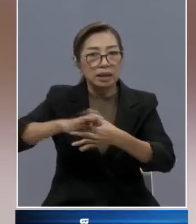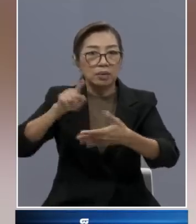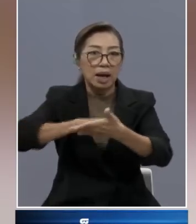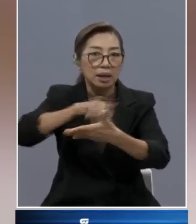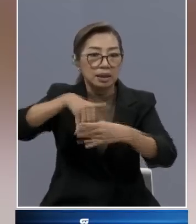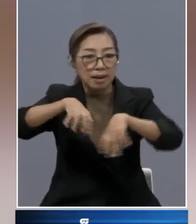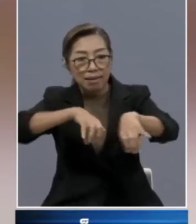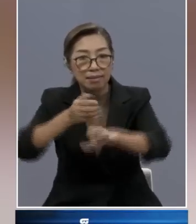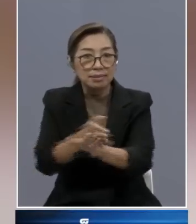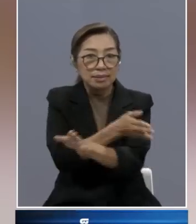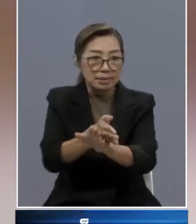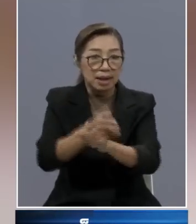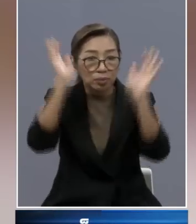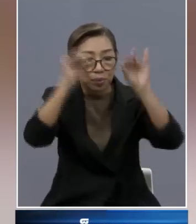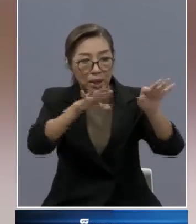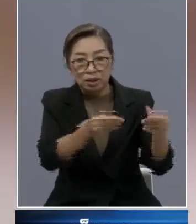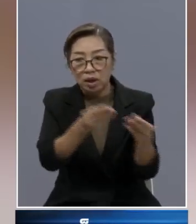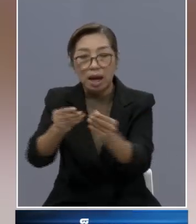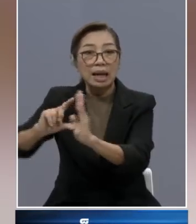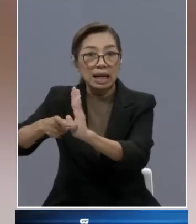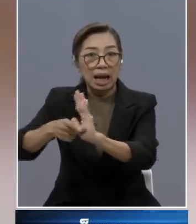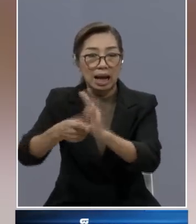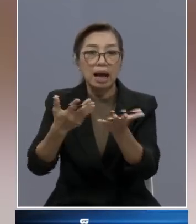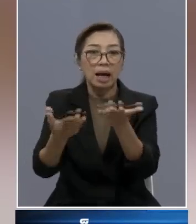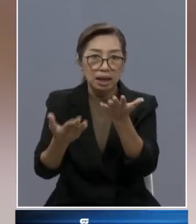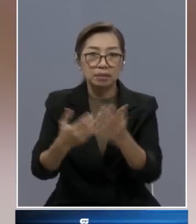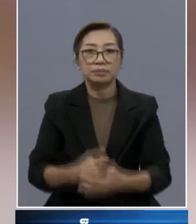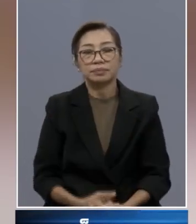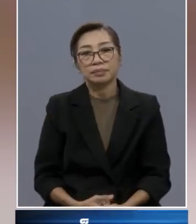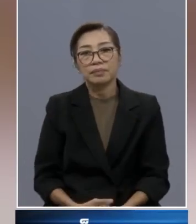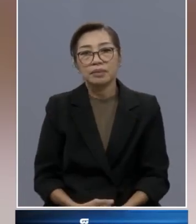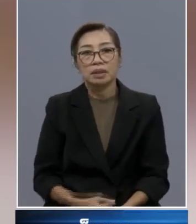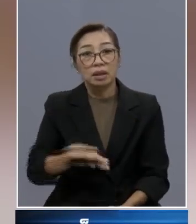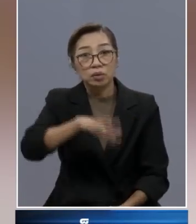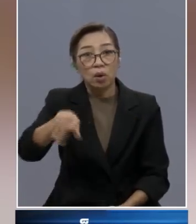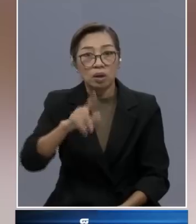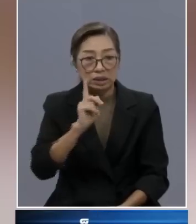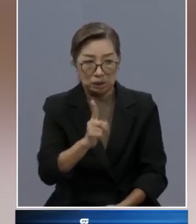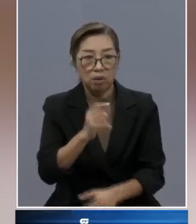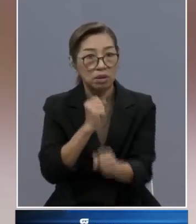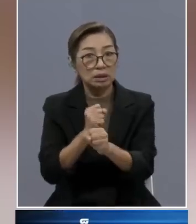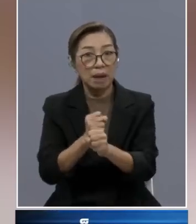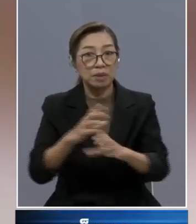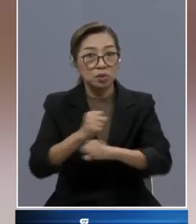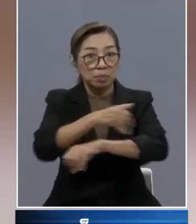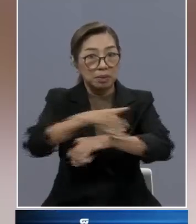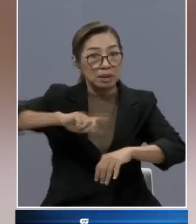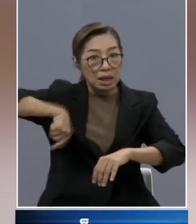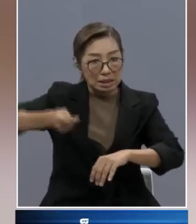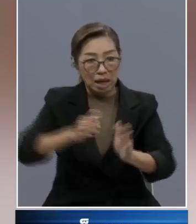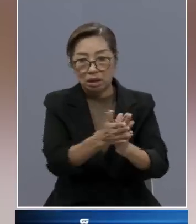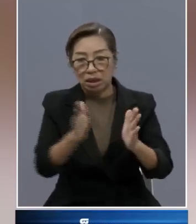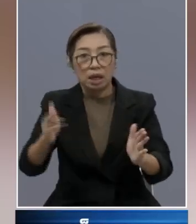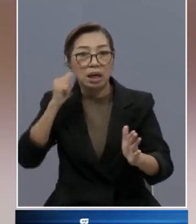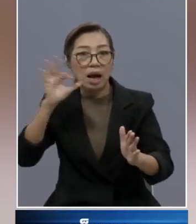ามความเป็นจริงต่อเลขากกต.ด้วยตนเองหรือจะมอบอำนาจก็ได้ทั้งนี้ครับต้องดำเนินการภายใน90วัน